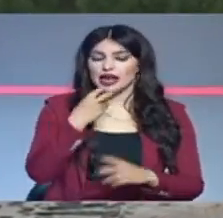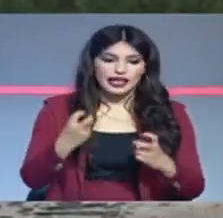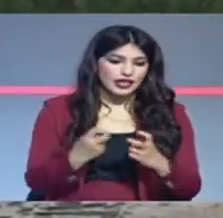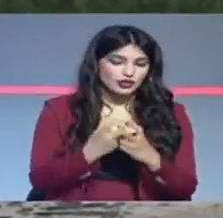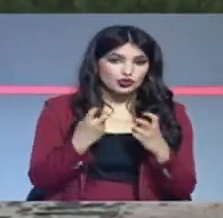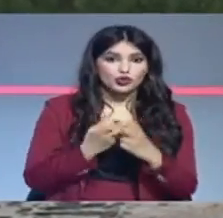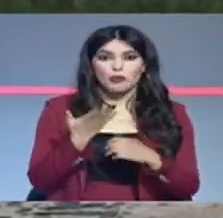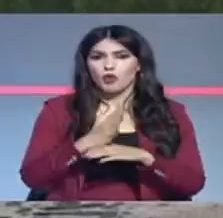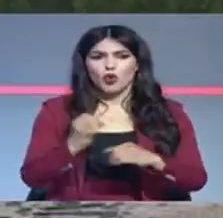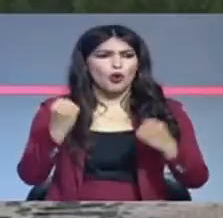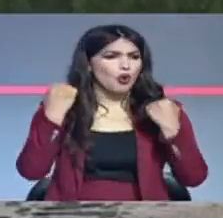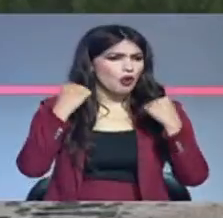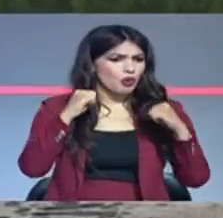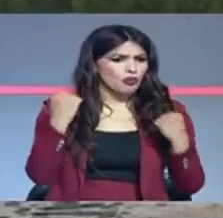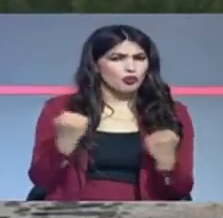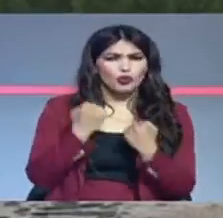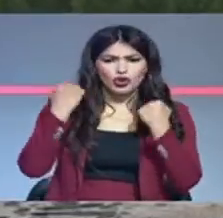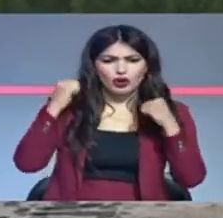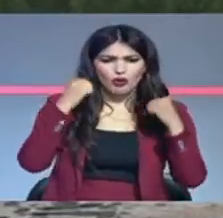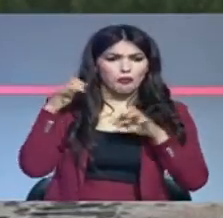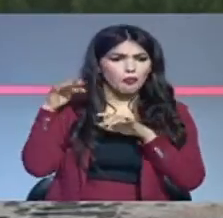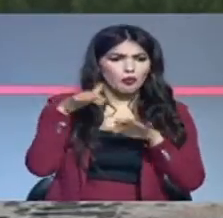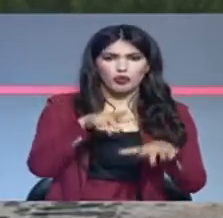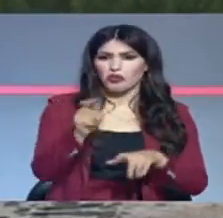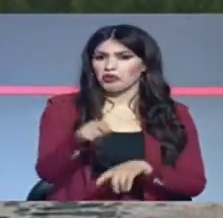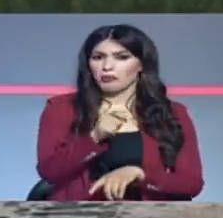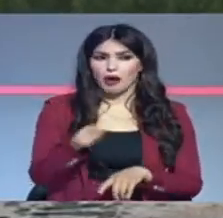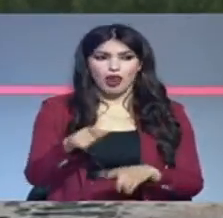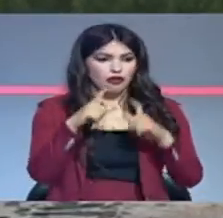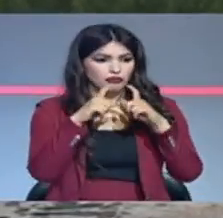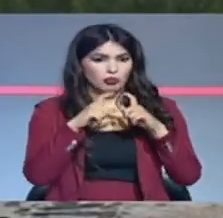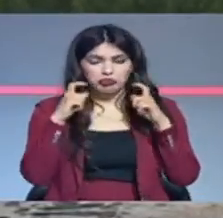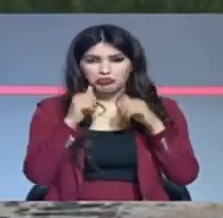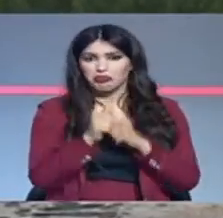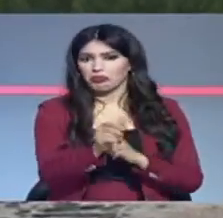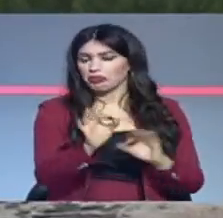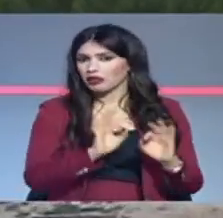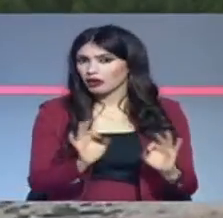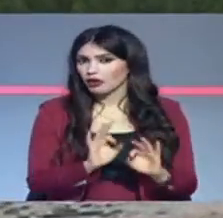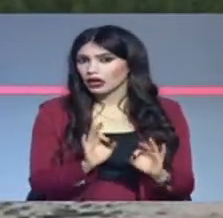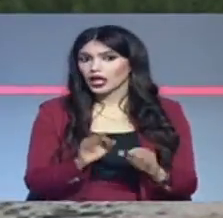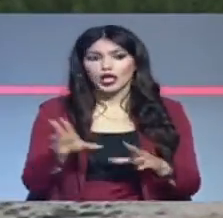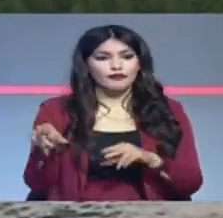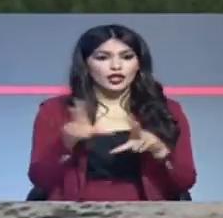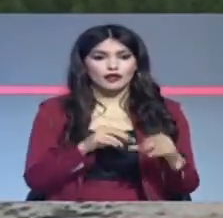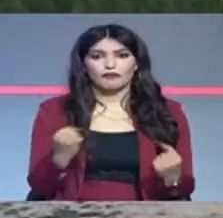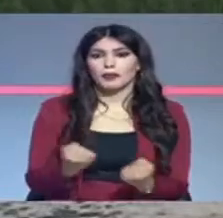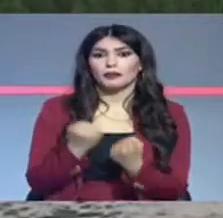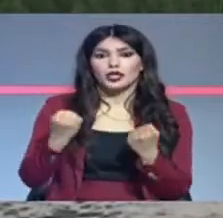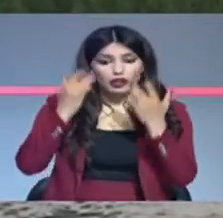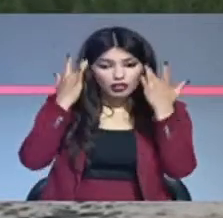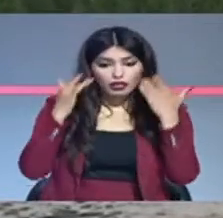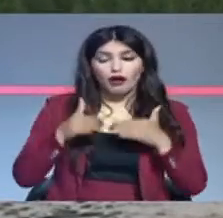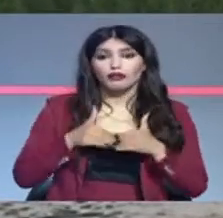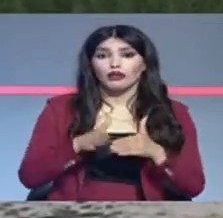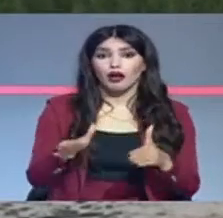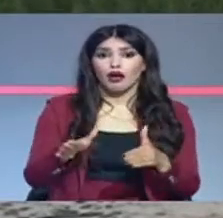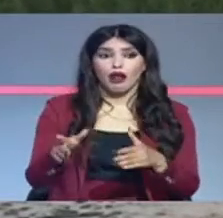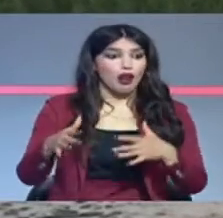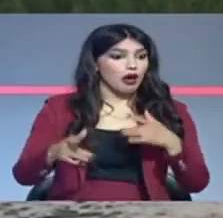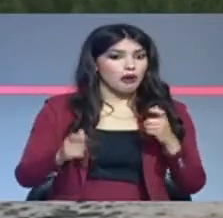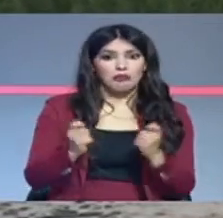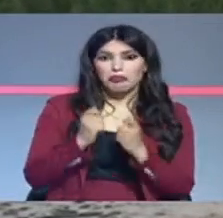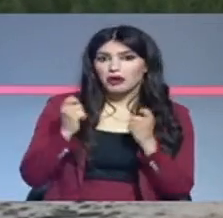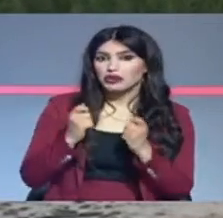مظاهرات مسموح بها اه حلين اليوم التظاهرات الثقافيه التنقل